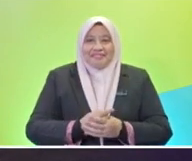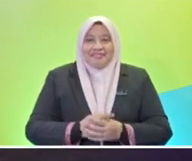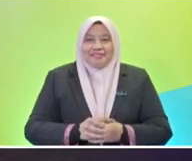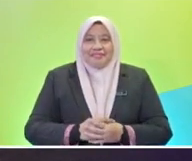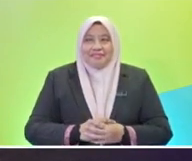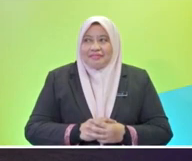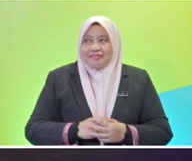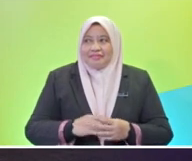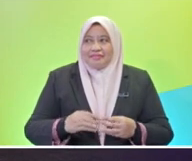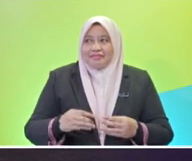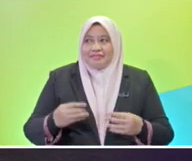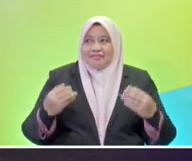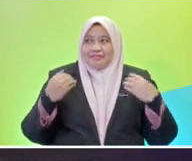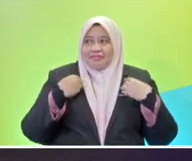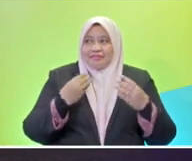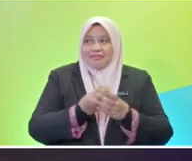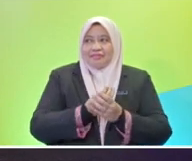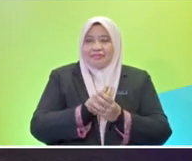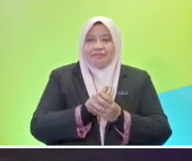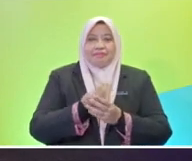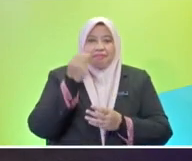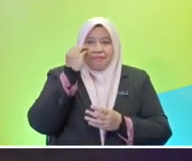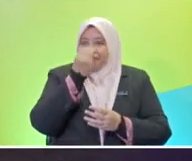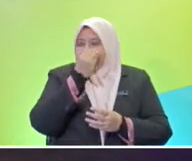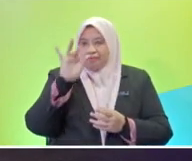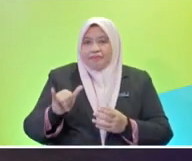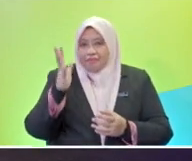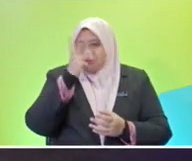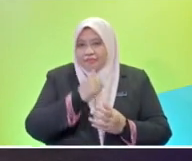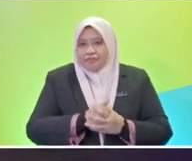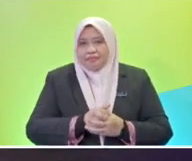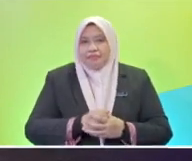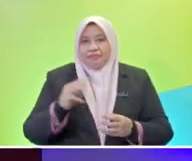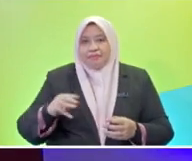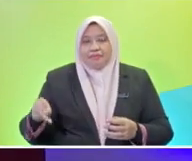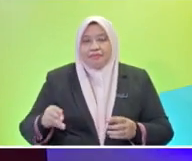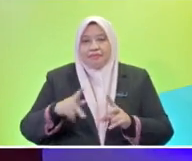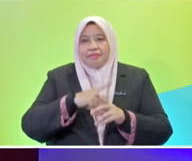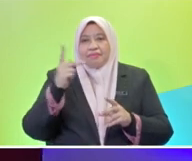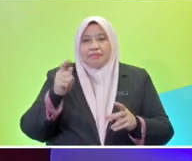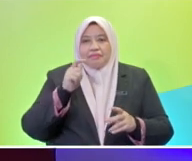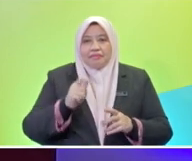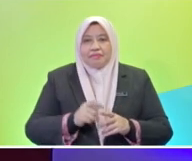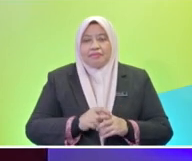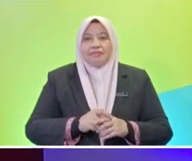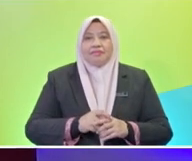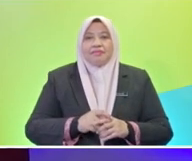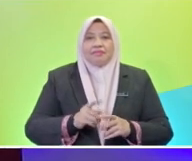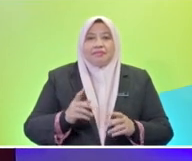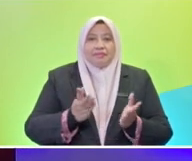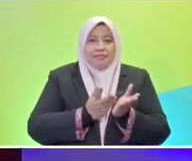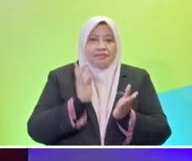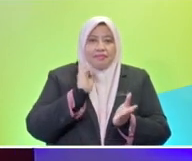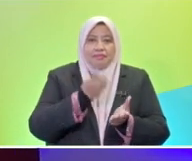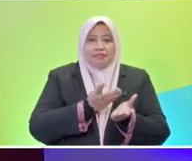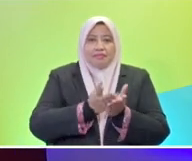Lavender tu dia rumput ada bunga, kan? Bunga lavender cantik tau. Okey, murid-murid di luar sana tadi iklan, kan? Okey, tak apa. Kita teruskan